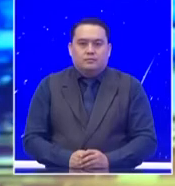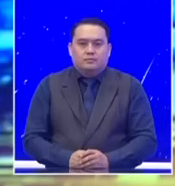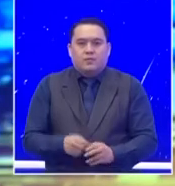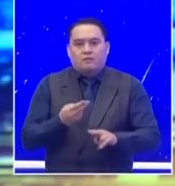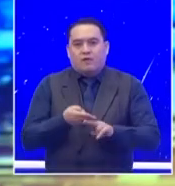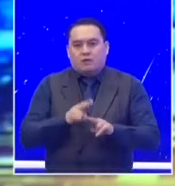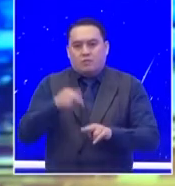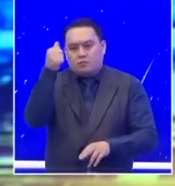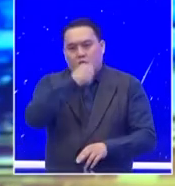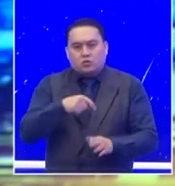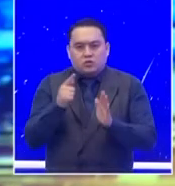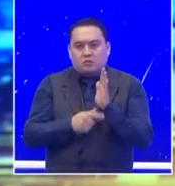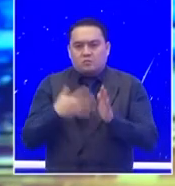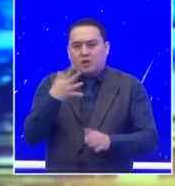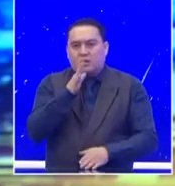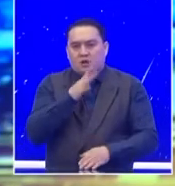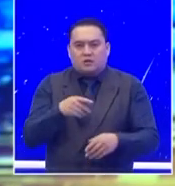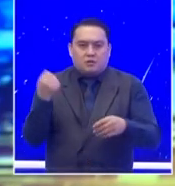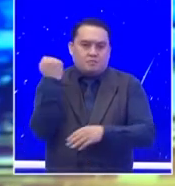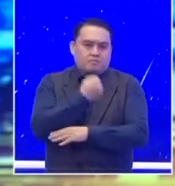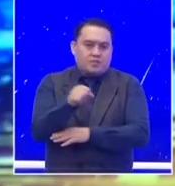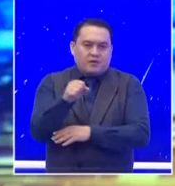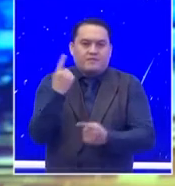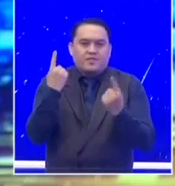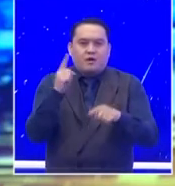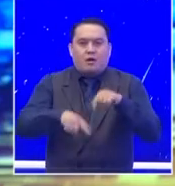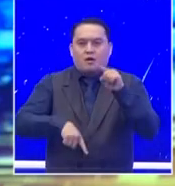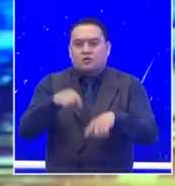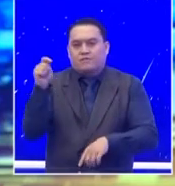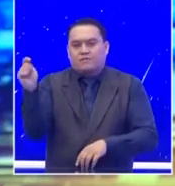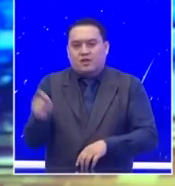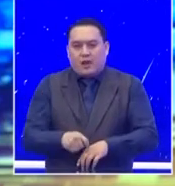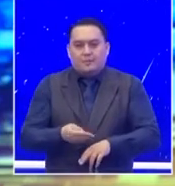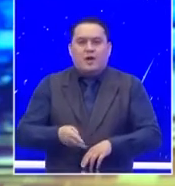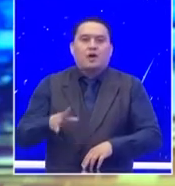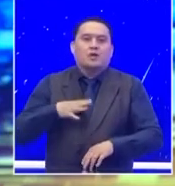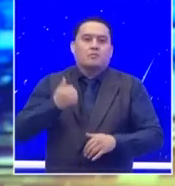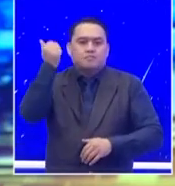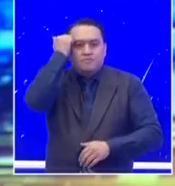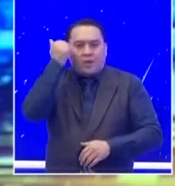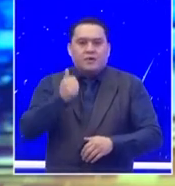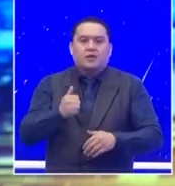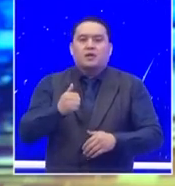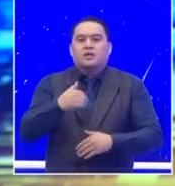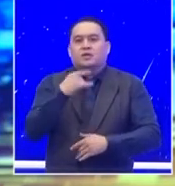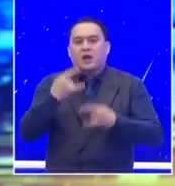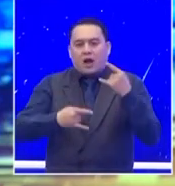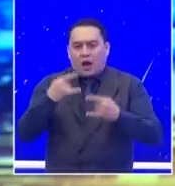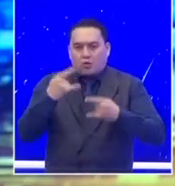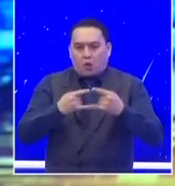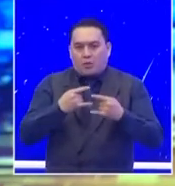В этом году исполняется 75 лет со дня победы Великой Отечественной войны. В честь памятной даты телеканал